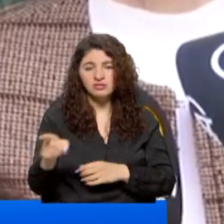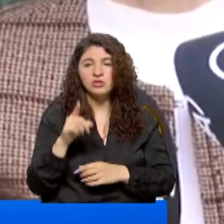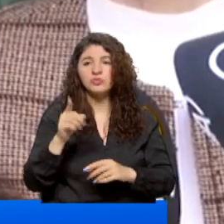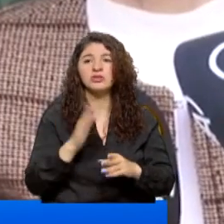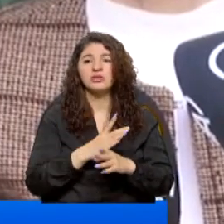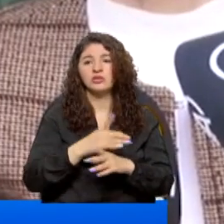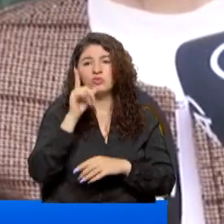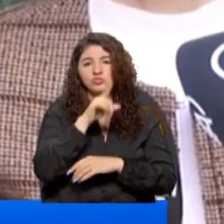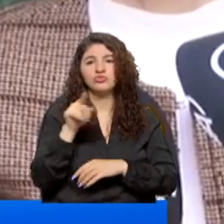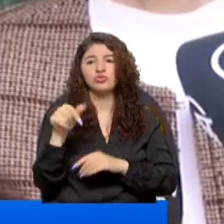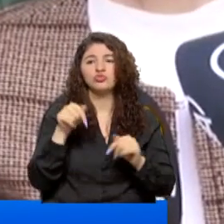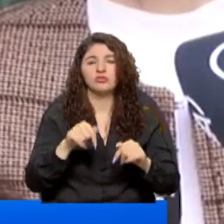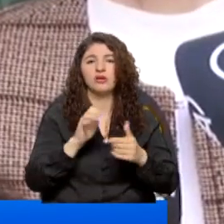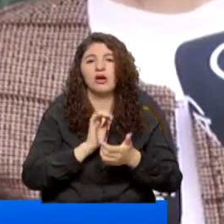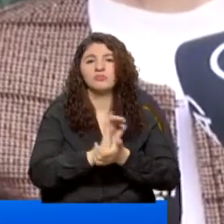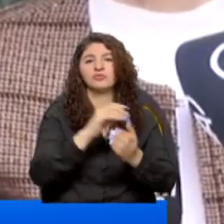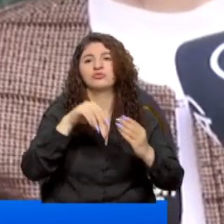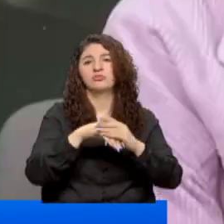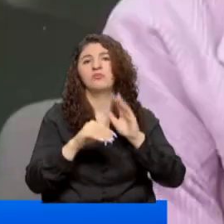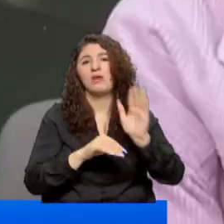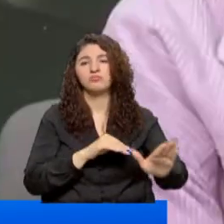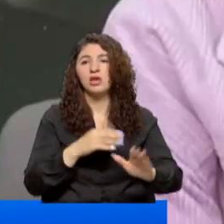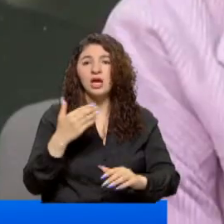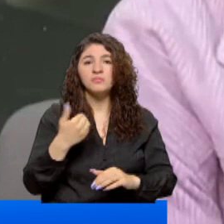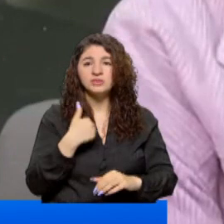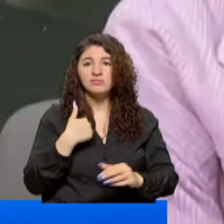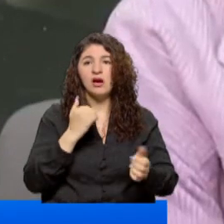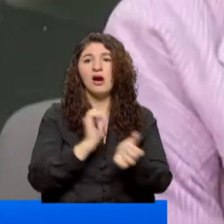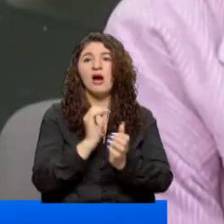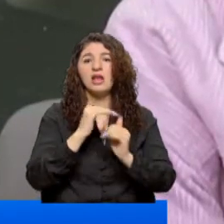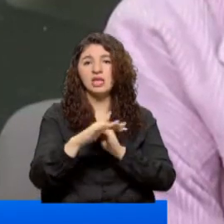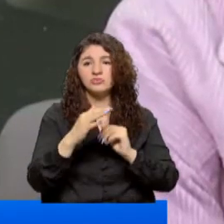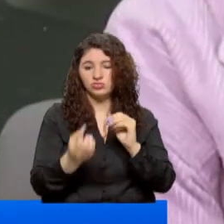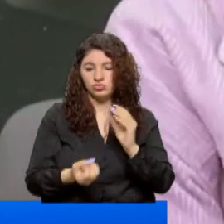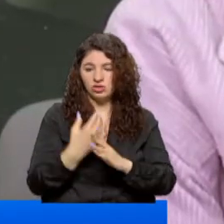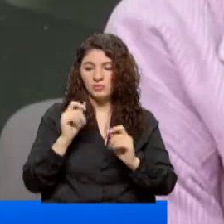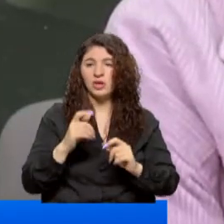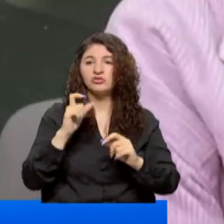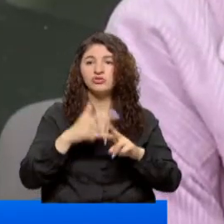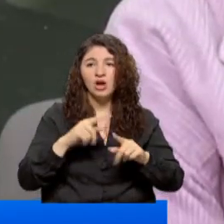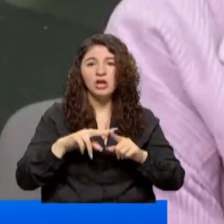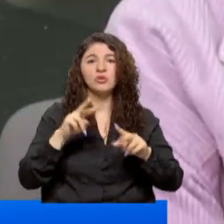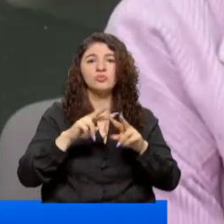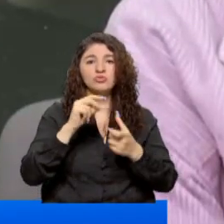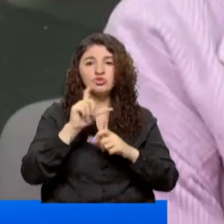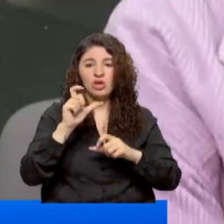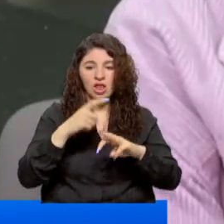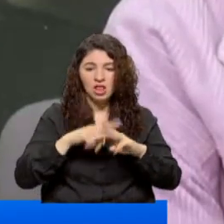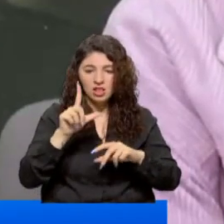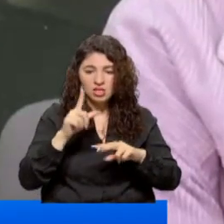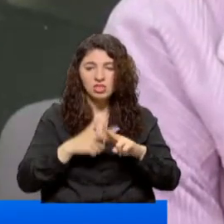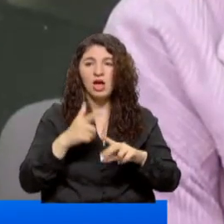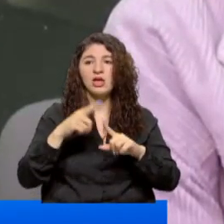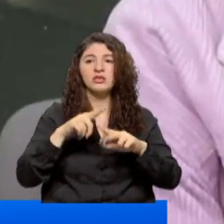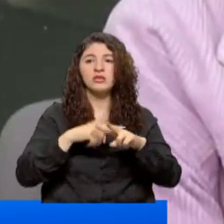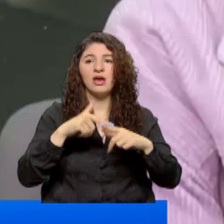nedenden ötürü de şu anda cezaevinde tutsaklar bizim ailelerimizi oluşturan Can Yücel la Tayfun